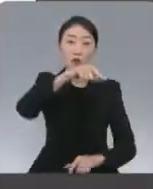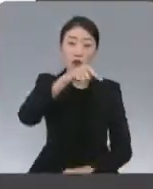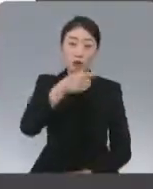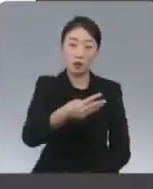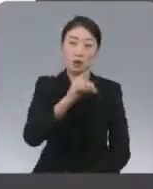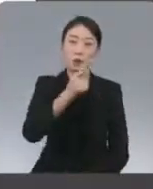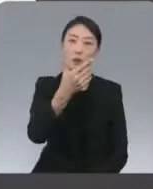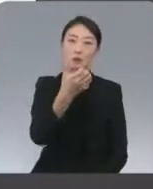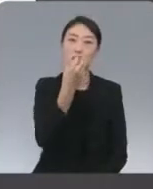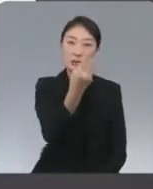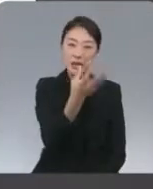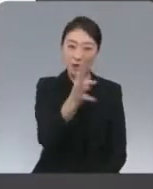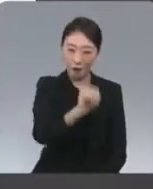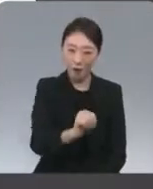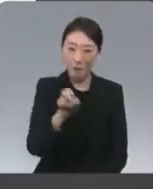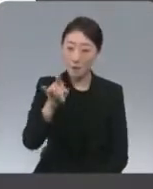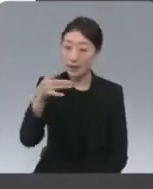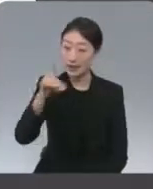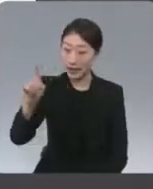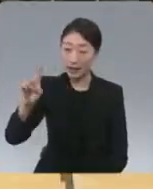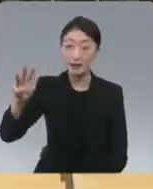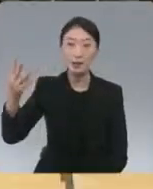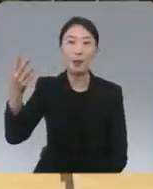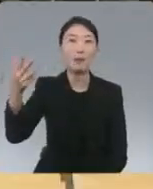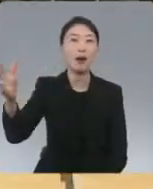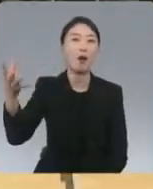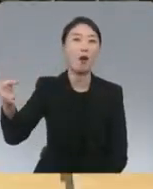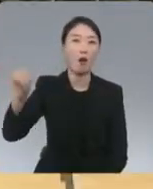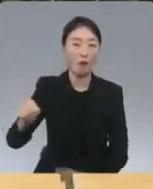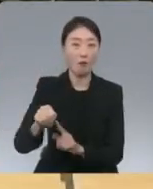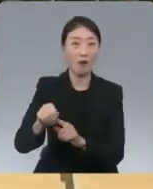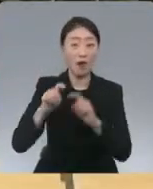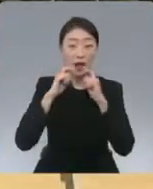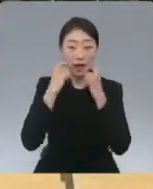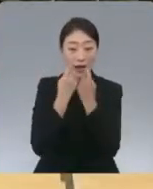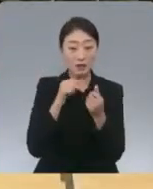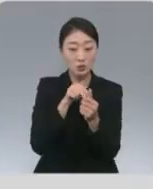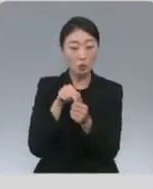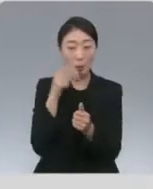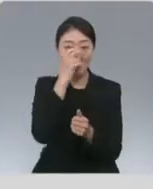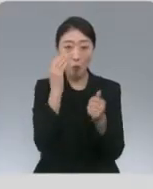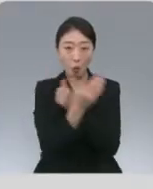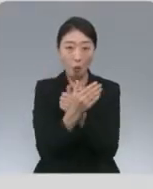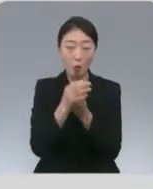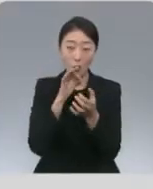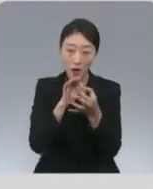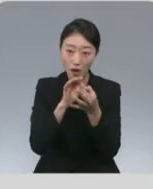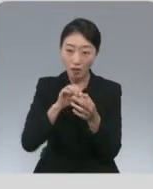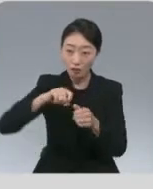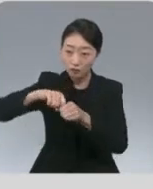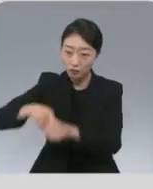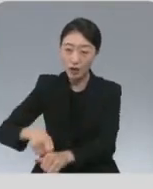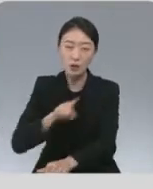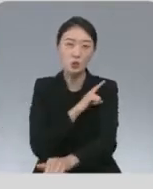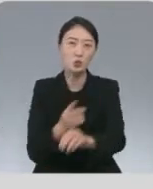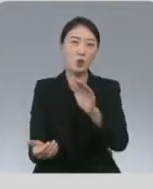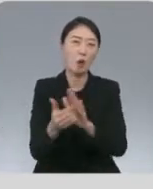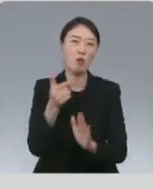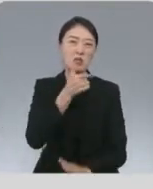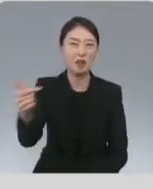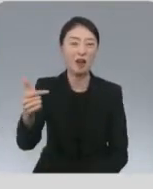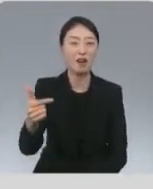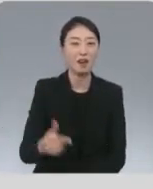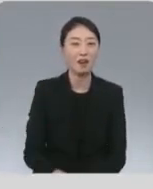án phạt đầu tiên liên quan tới việc các nền tảng lớn thu thập và sử dụng thông tin hoạt động trực tuyến của người dùng để sử dụng vào Quảng cáo tùy chỉnh trực tuyến